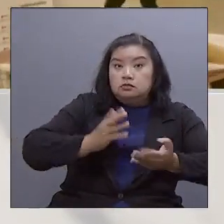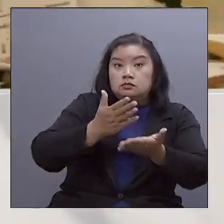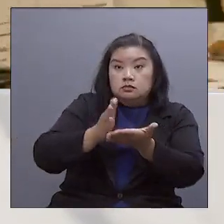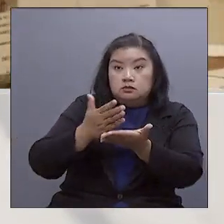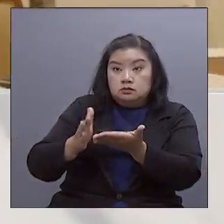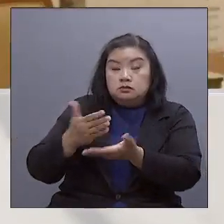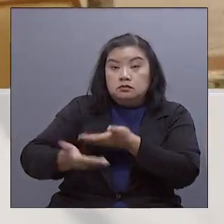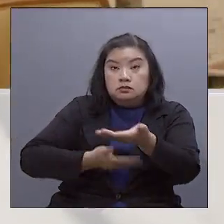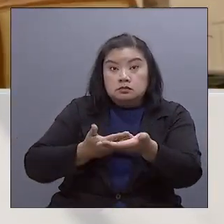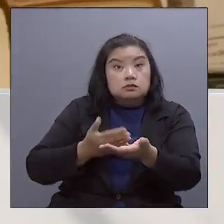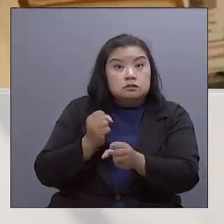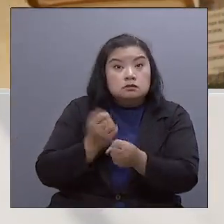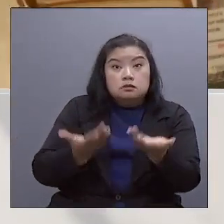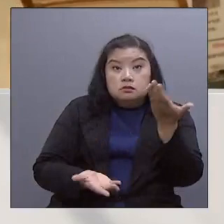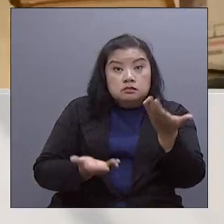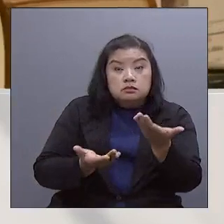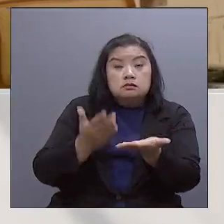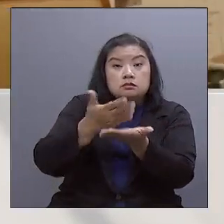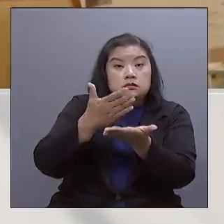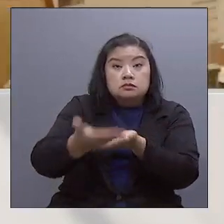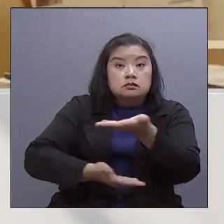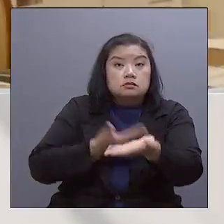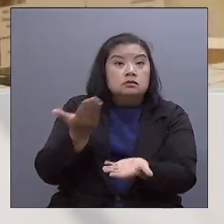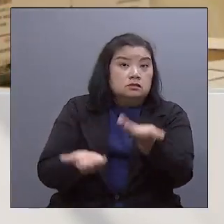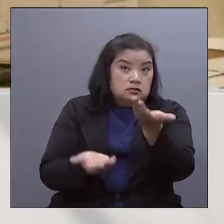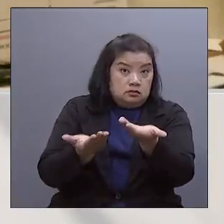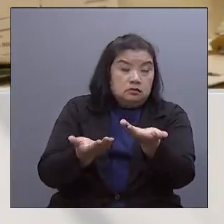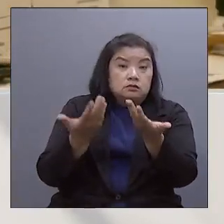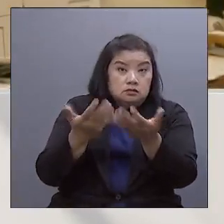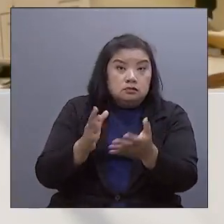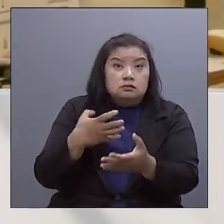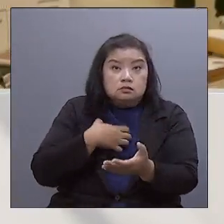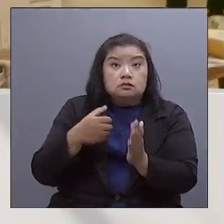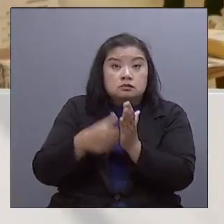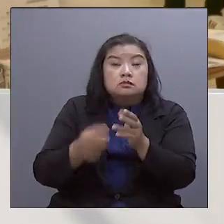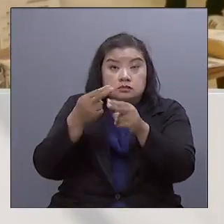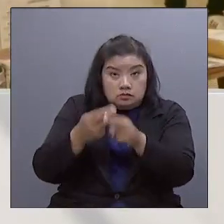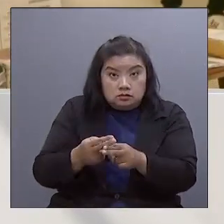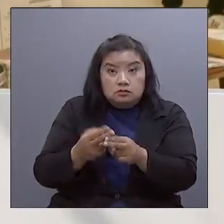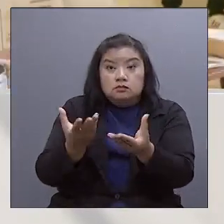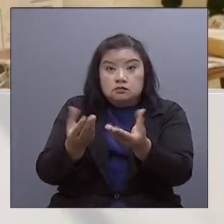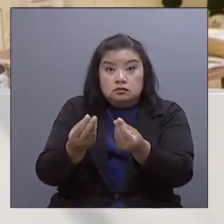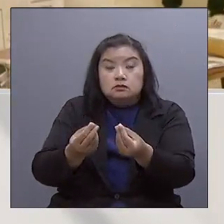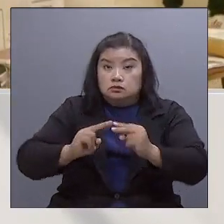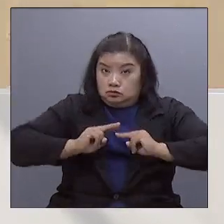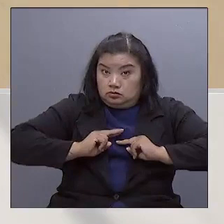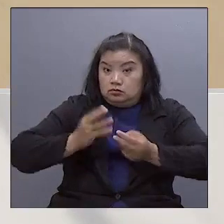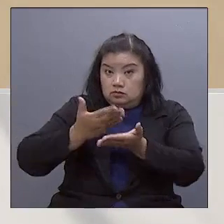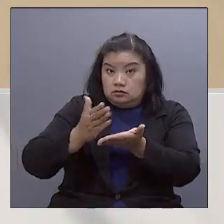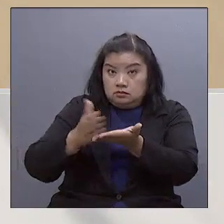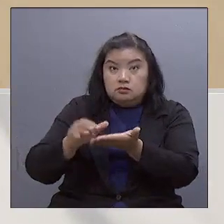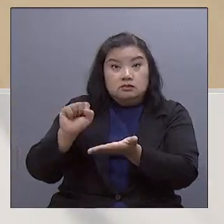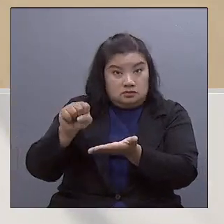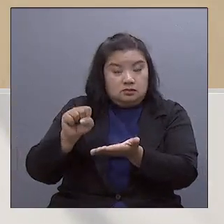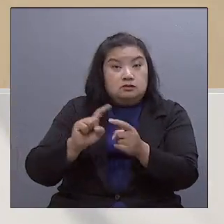คนต่างก็มีสิทธิ์ของตัวเองในการที่จะแบ่งขายได้เพื่อที่จะเสียภาษีเฉพาะแปลงที่ตัวเองแบ่งขายเท่านั้นซึ่ง